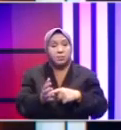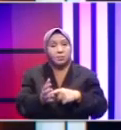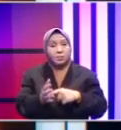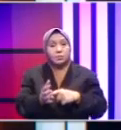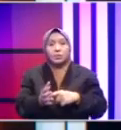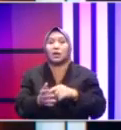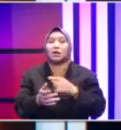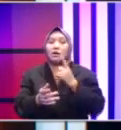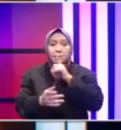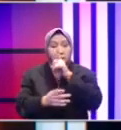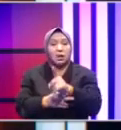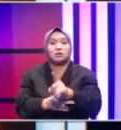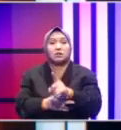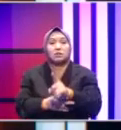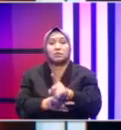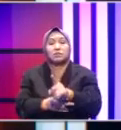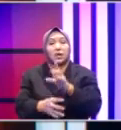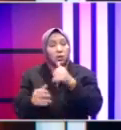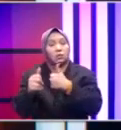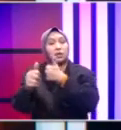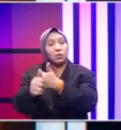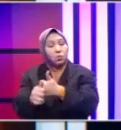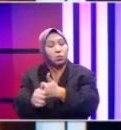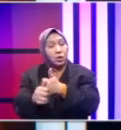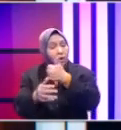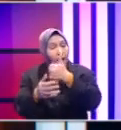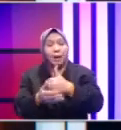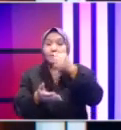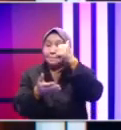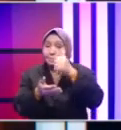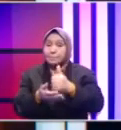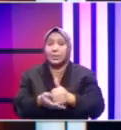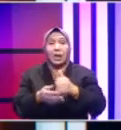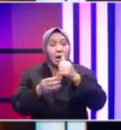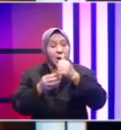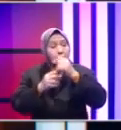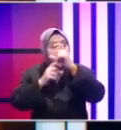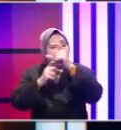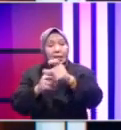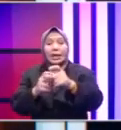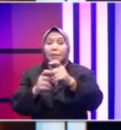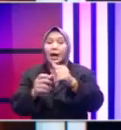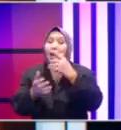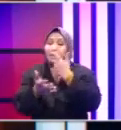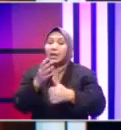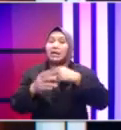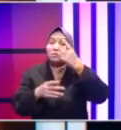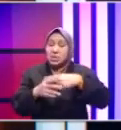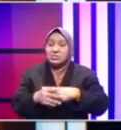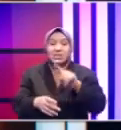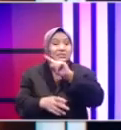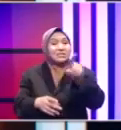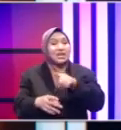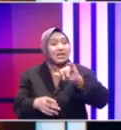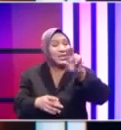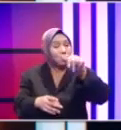sebenarnya punya Ayo kalau ikut hama dan orang yang terdahulu Chen Zi Han itu membawa kepada kala